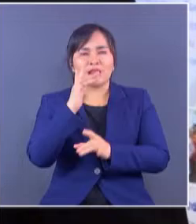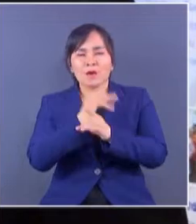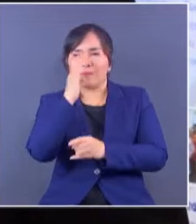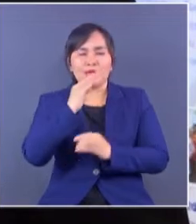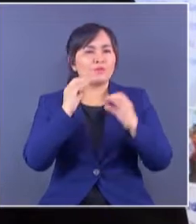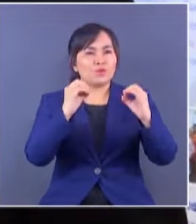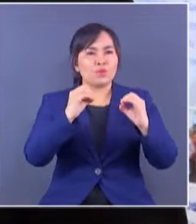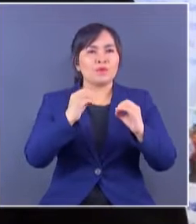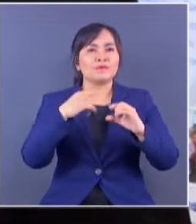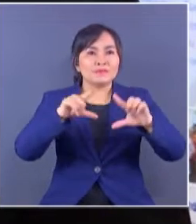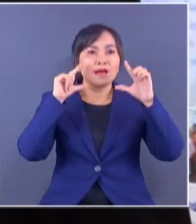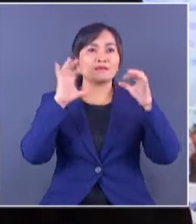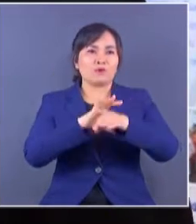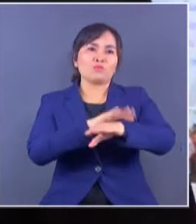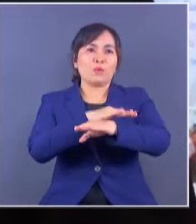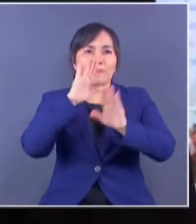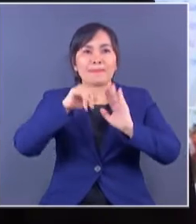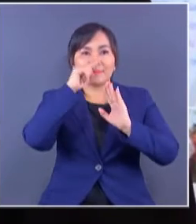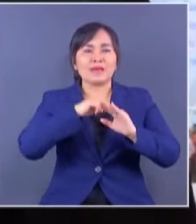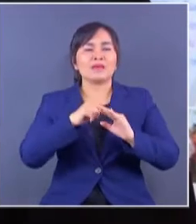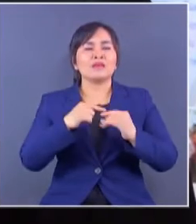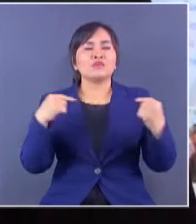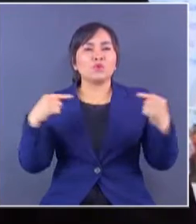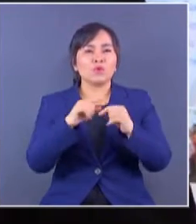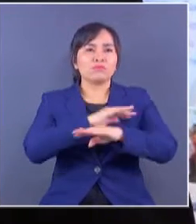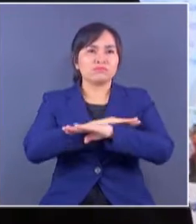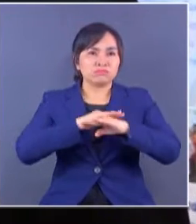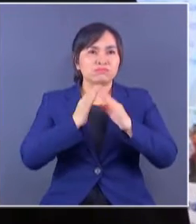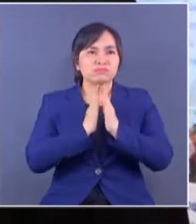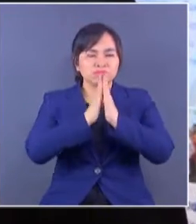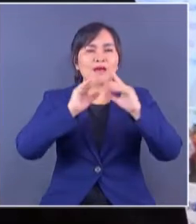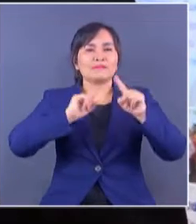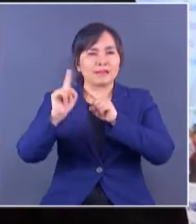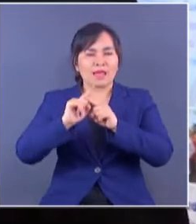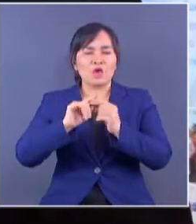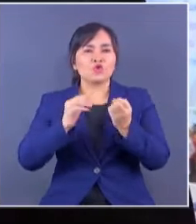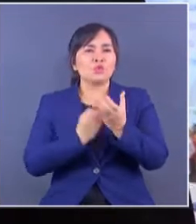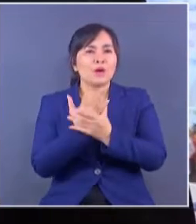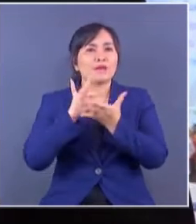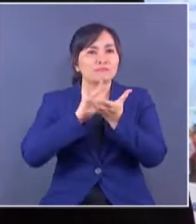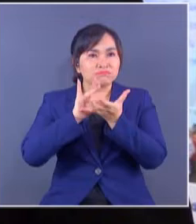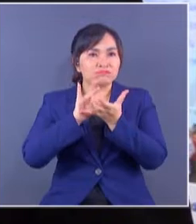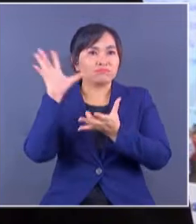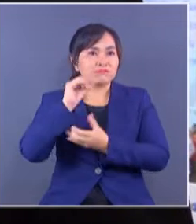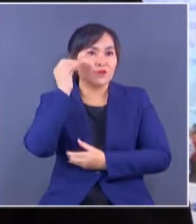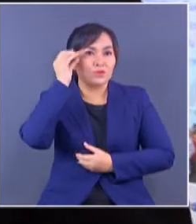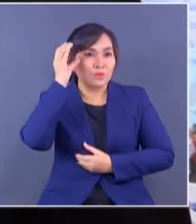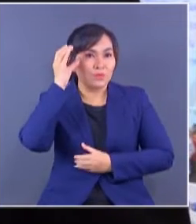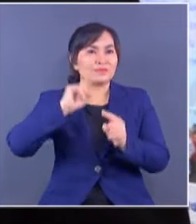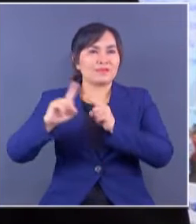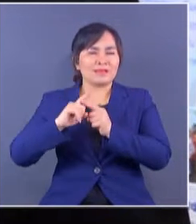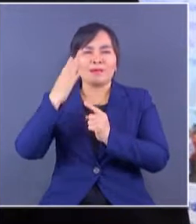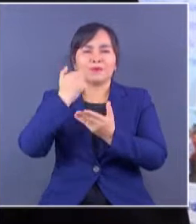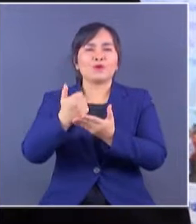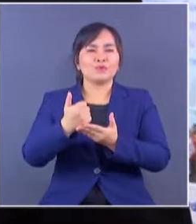การนวดแผนไทยการออกกำลังกายด้วยท่าฤาษีแดกตนและสมุนไพรนะคะเราใช้ความรู้ศาสตร์ตรงนี้ม